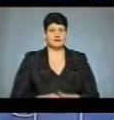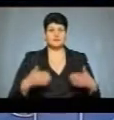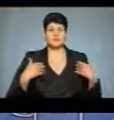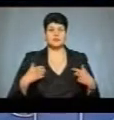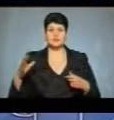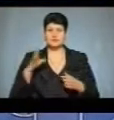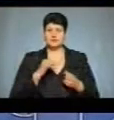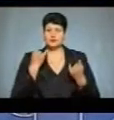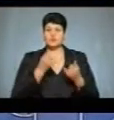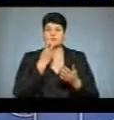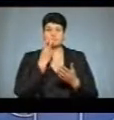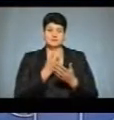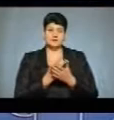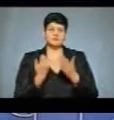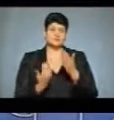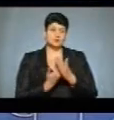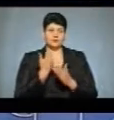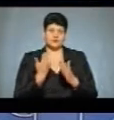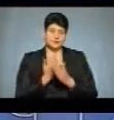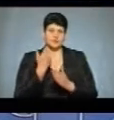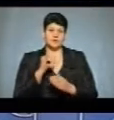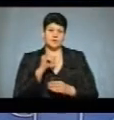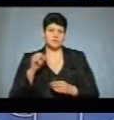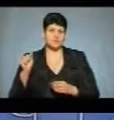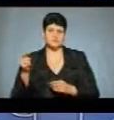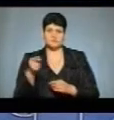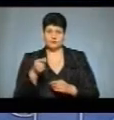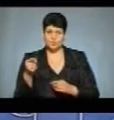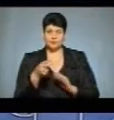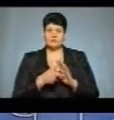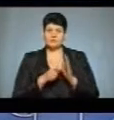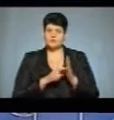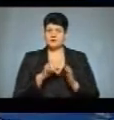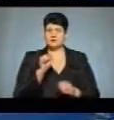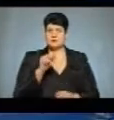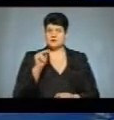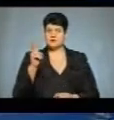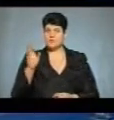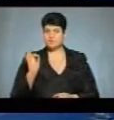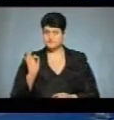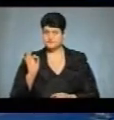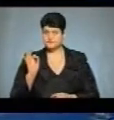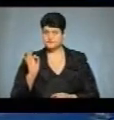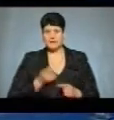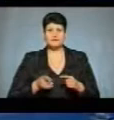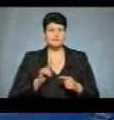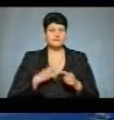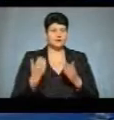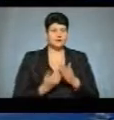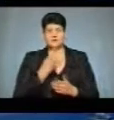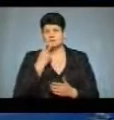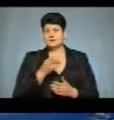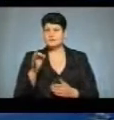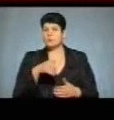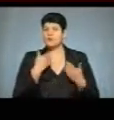Вітаю усіх, хто щойно приєднався до нас. Новини в ефірі телеканалу UA Тернопіль, у студії Анастасія Чичко. І у цьому випуску дивіться про таке.